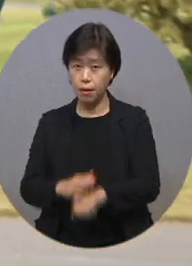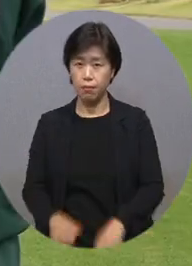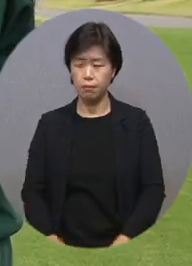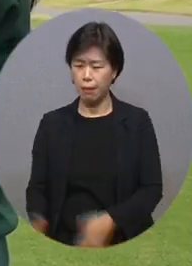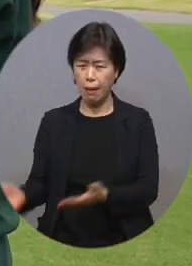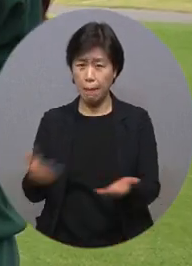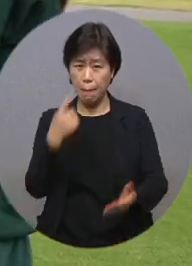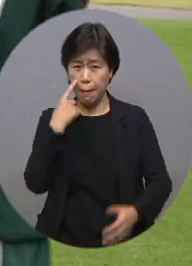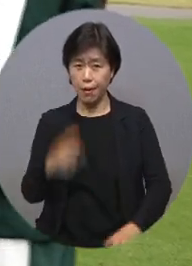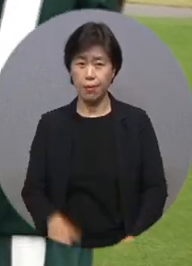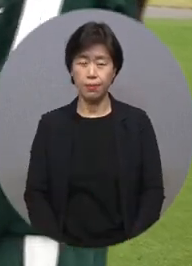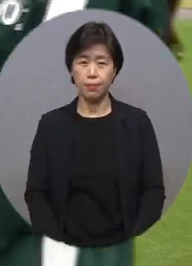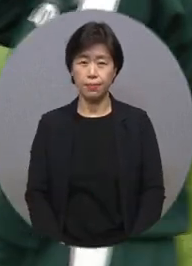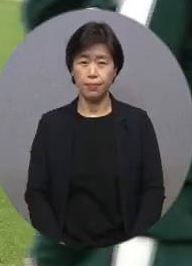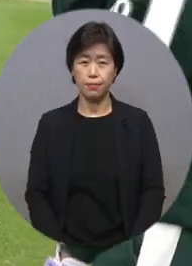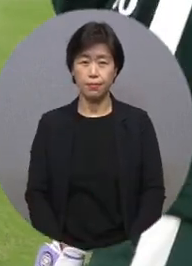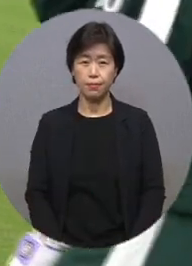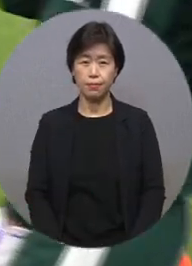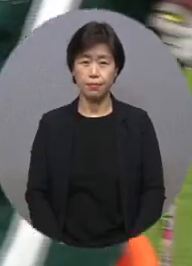가위바위보 남자는 주먹.